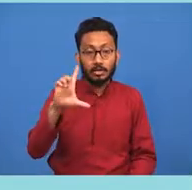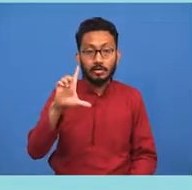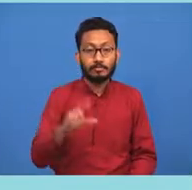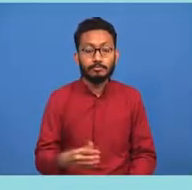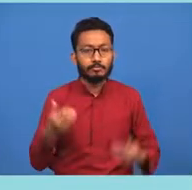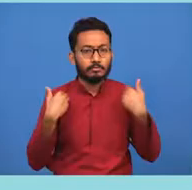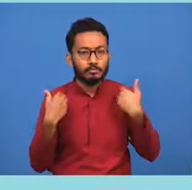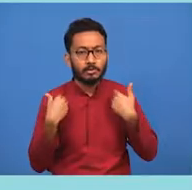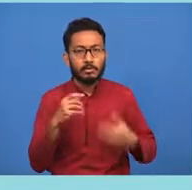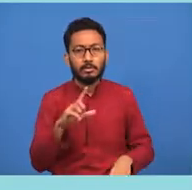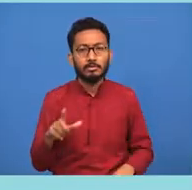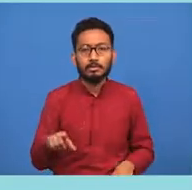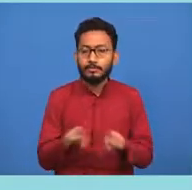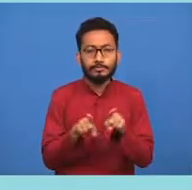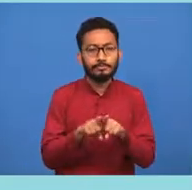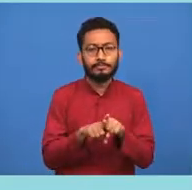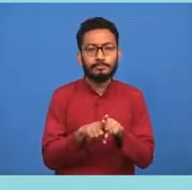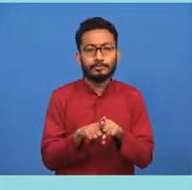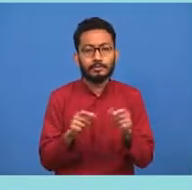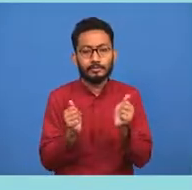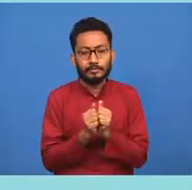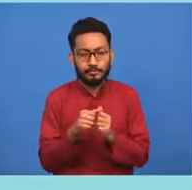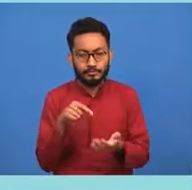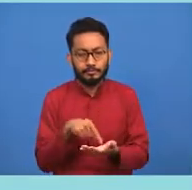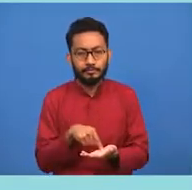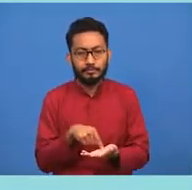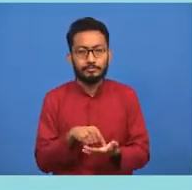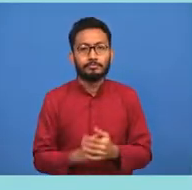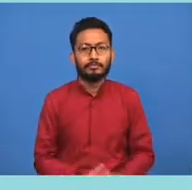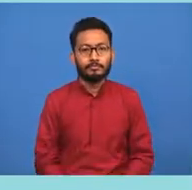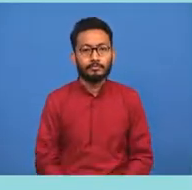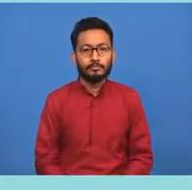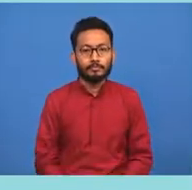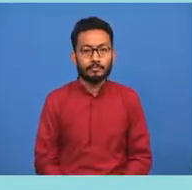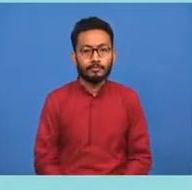adalah seperti persamaan ini.